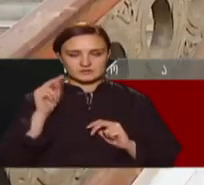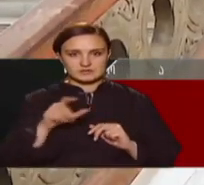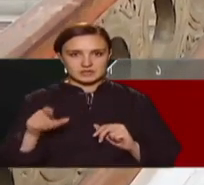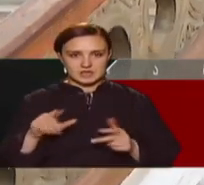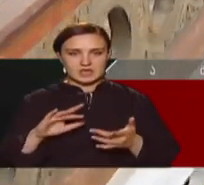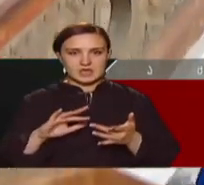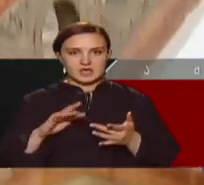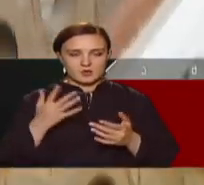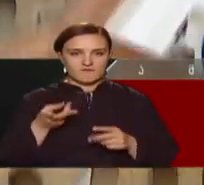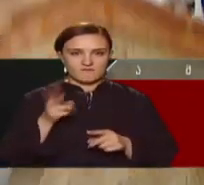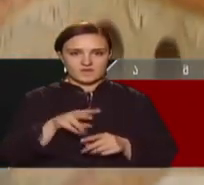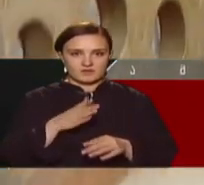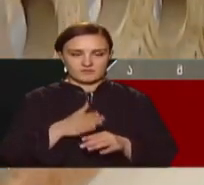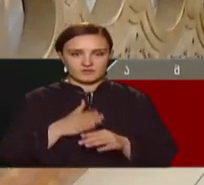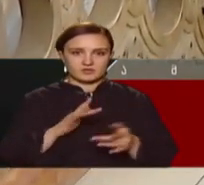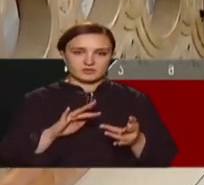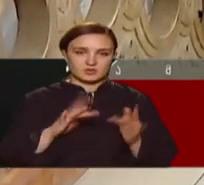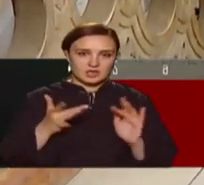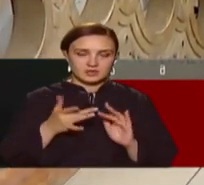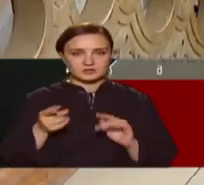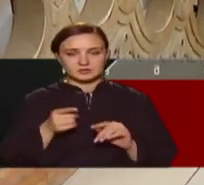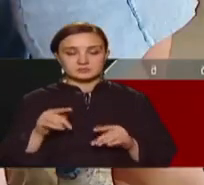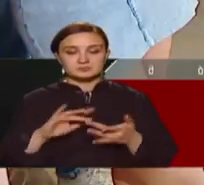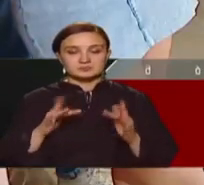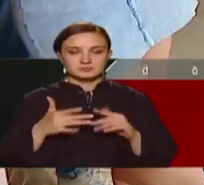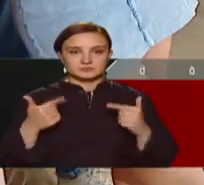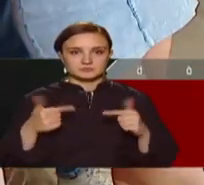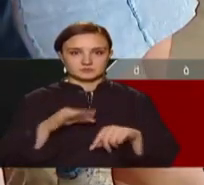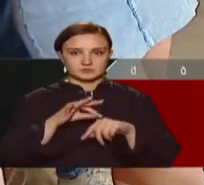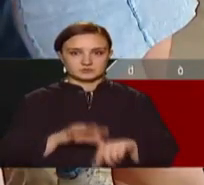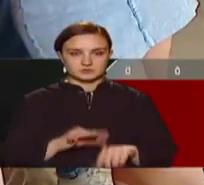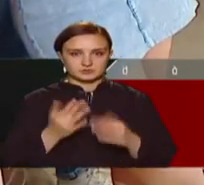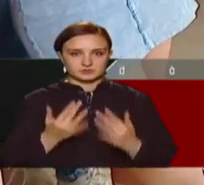ჰიბრიდული მოდელი დაამტკიცა. ამჯერად სტუდენტები გამოცდების ონლაინ ჩატარებას ითხოვენ.